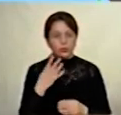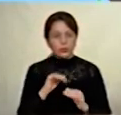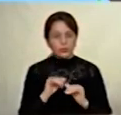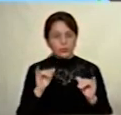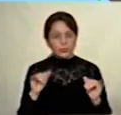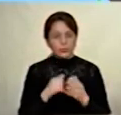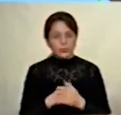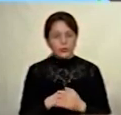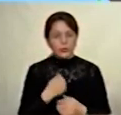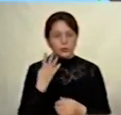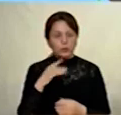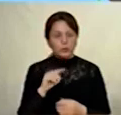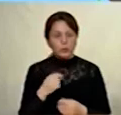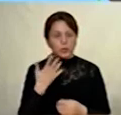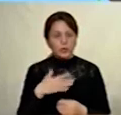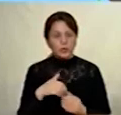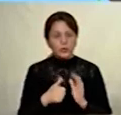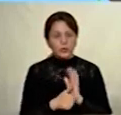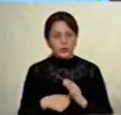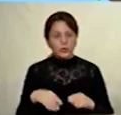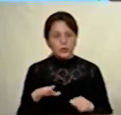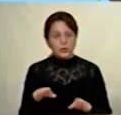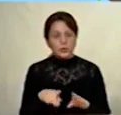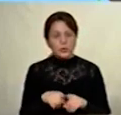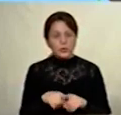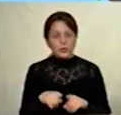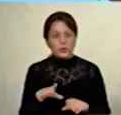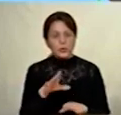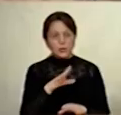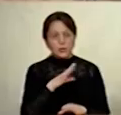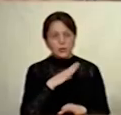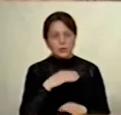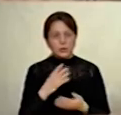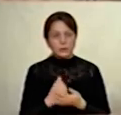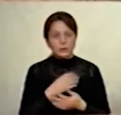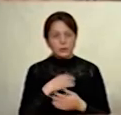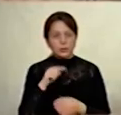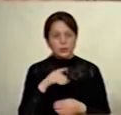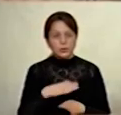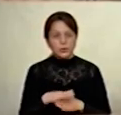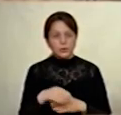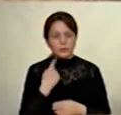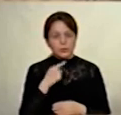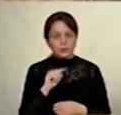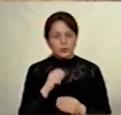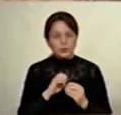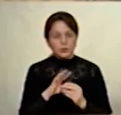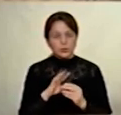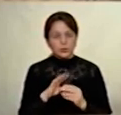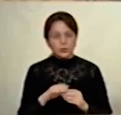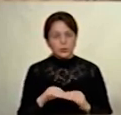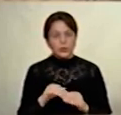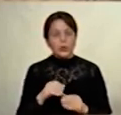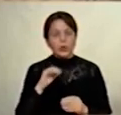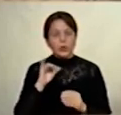esa 4.56 ga teng ekanligini yuqorida aniqlab oldik. Shunday qilib, 1.14